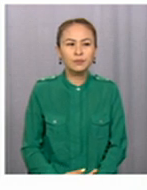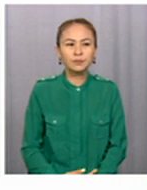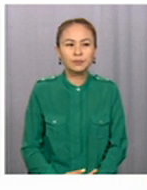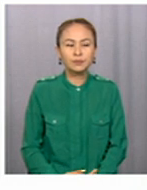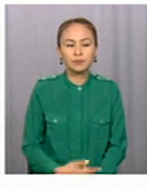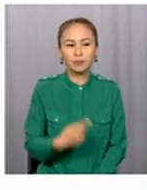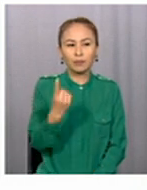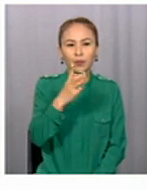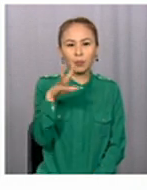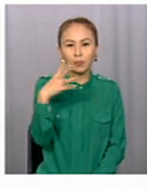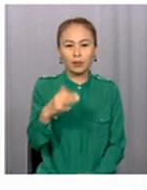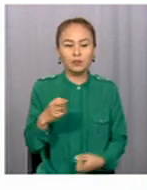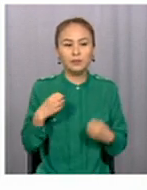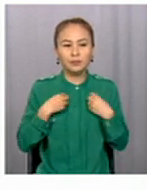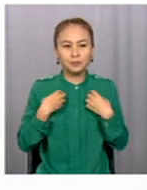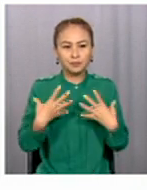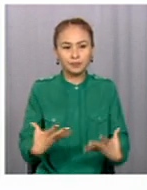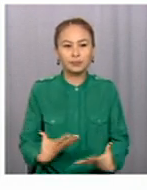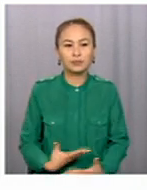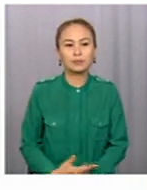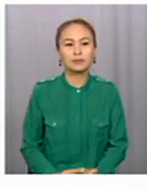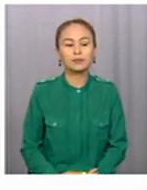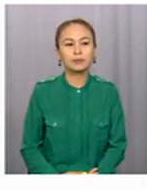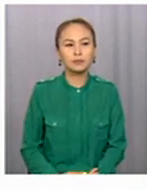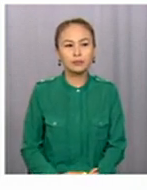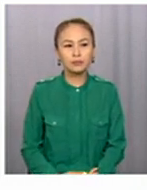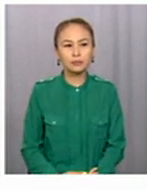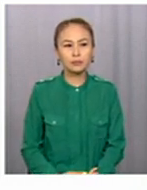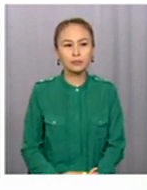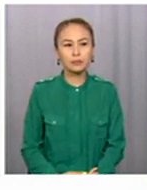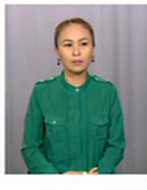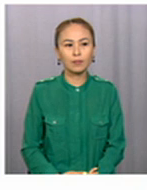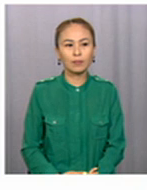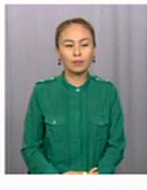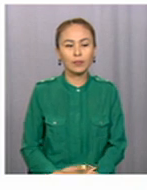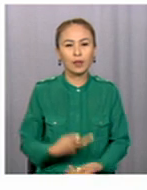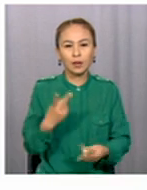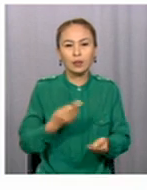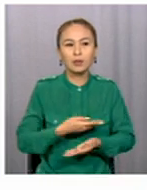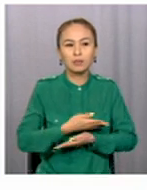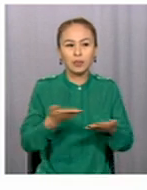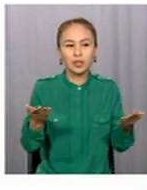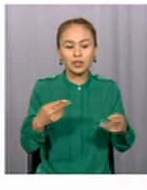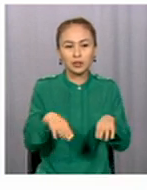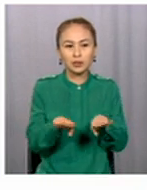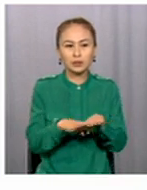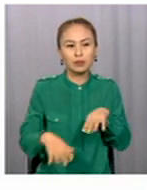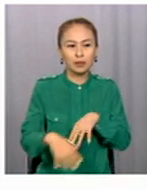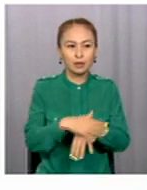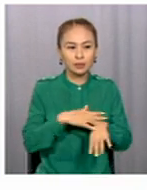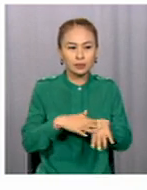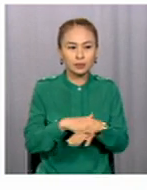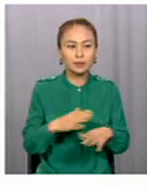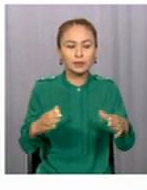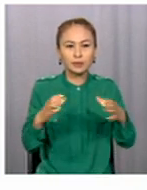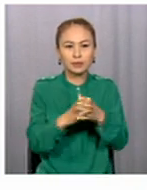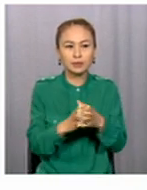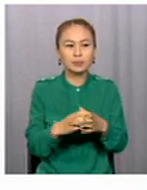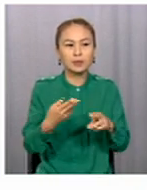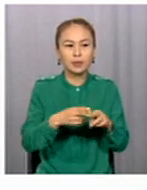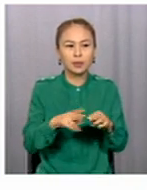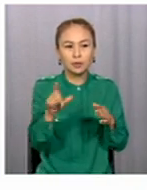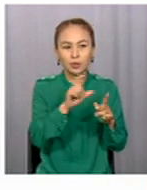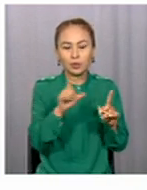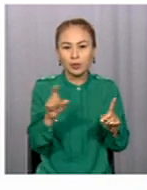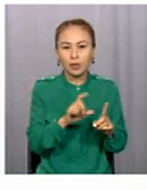Бірінші мамырда тойланады. Паш етеді ол халқымның ынтымағын, бірлігін деген өлең